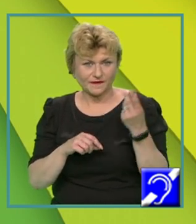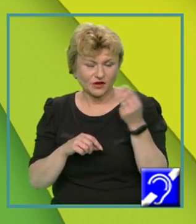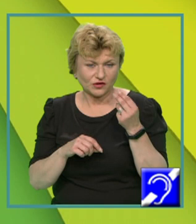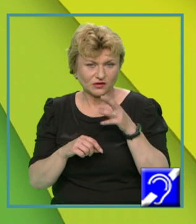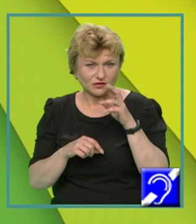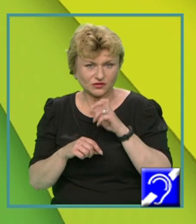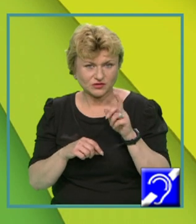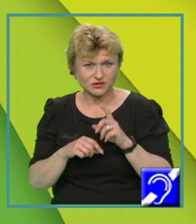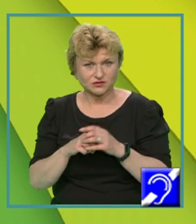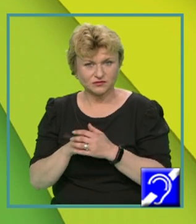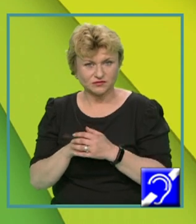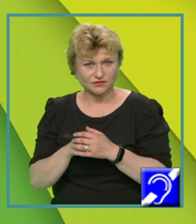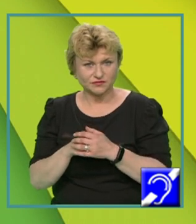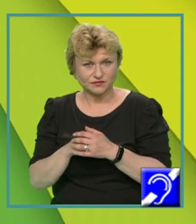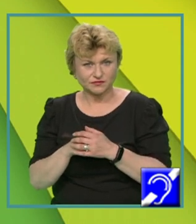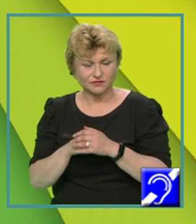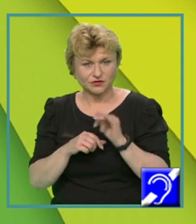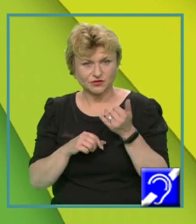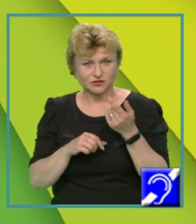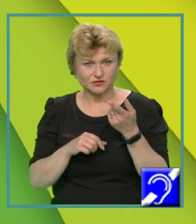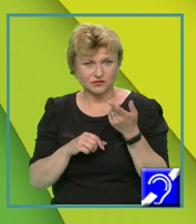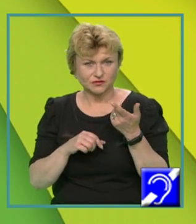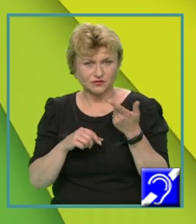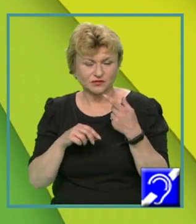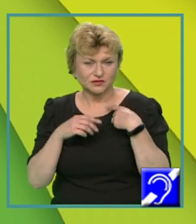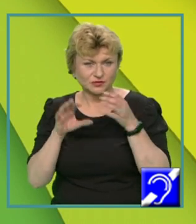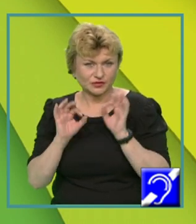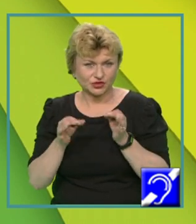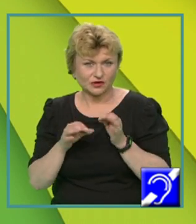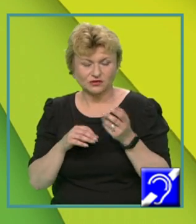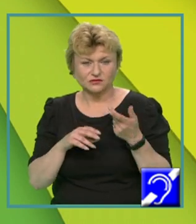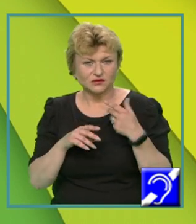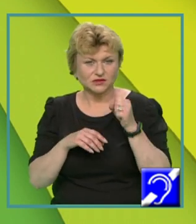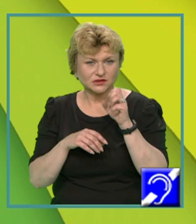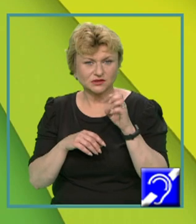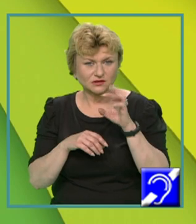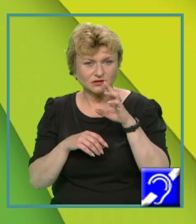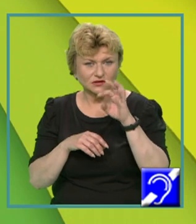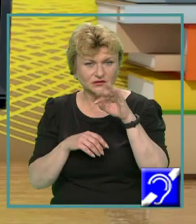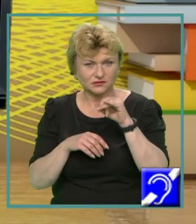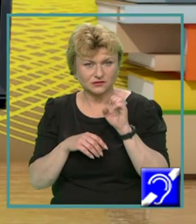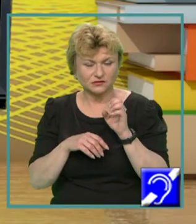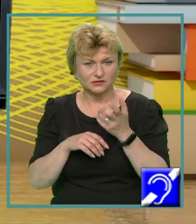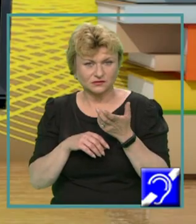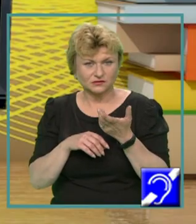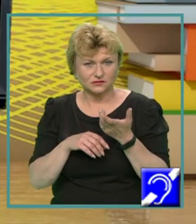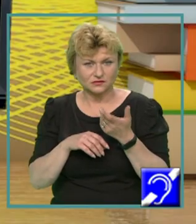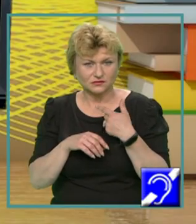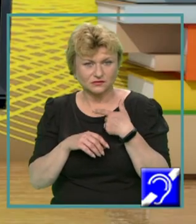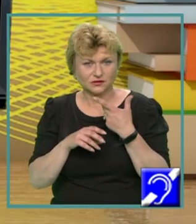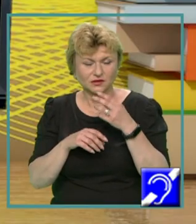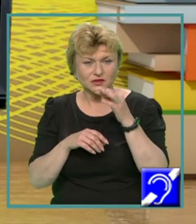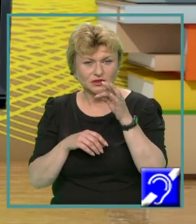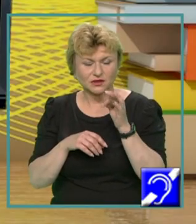roz, celule interstițiale, țesut interstițial Leydig, care secretă testosteron. Ce fac hormonii? Testosteron